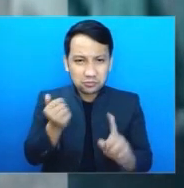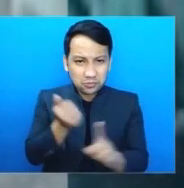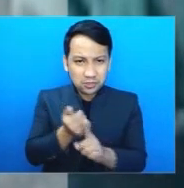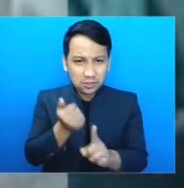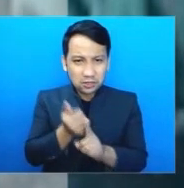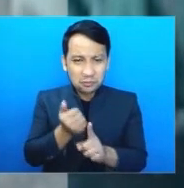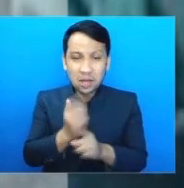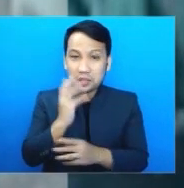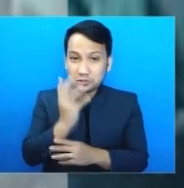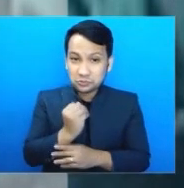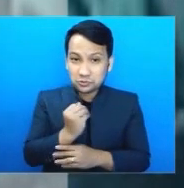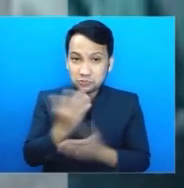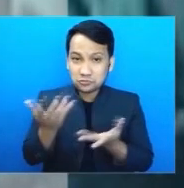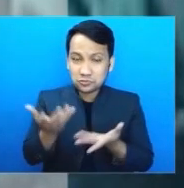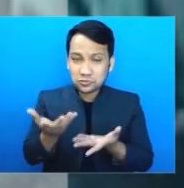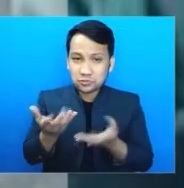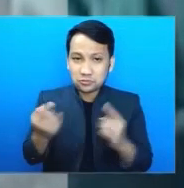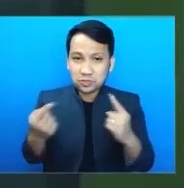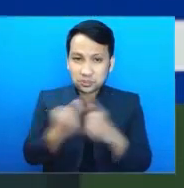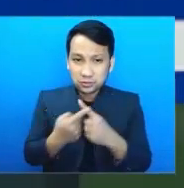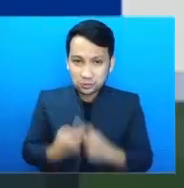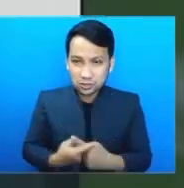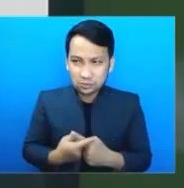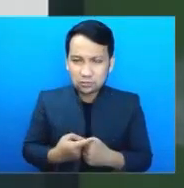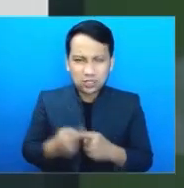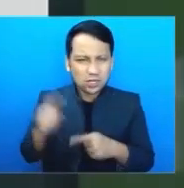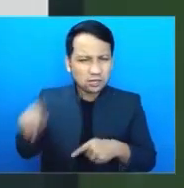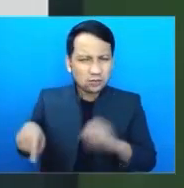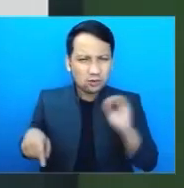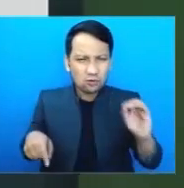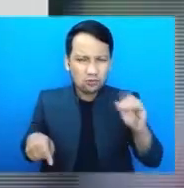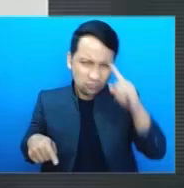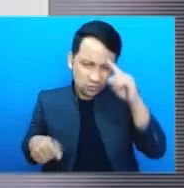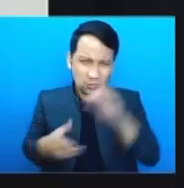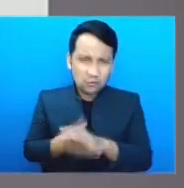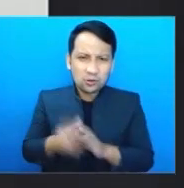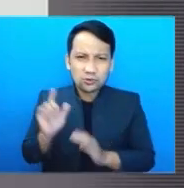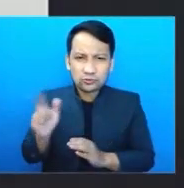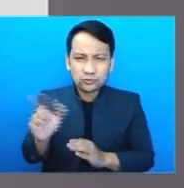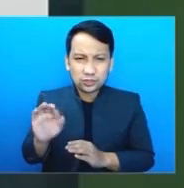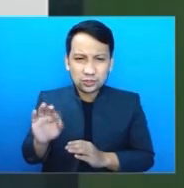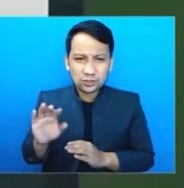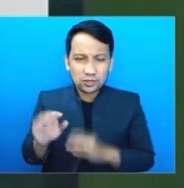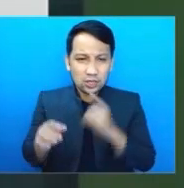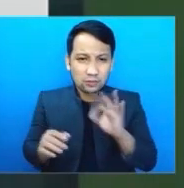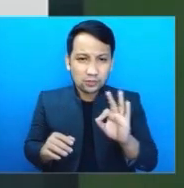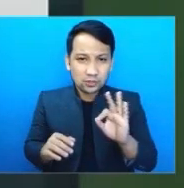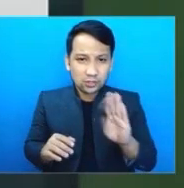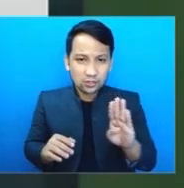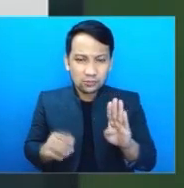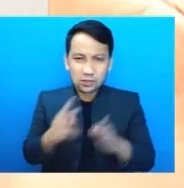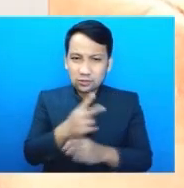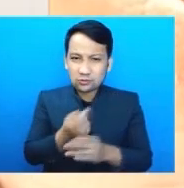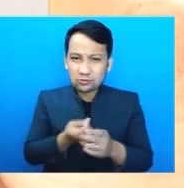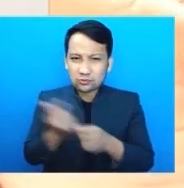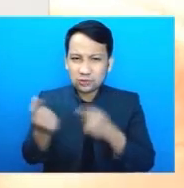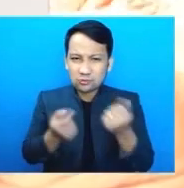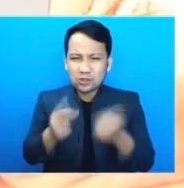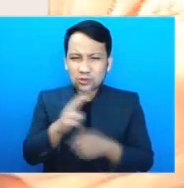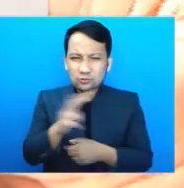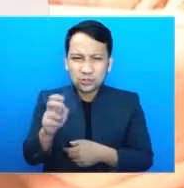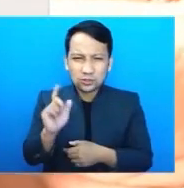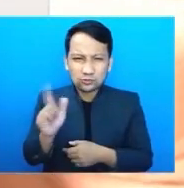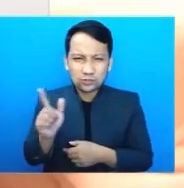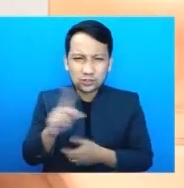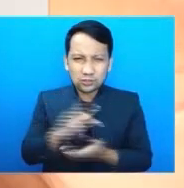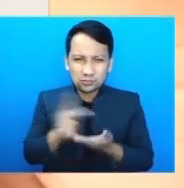mang sumasalungat sa kanilang pananaw. Noong 2019, tinakedown ng Facebook ang nasa 220 pages, 73